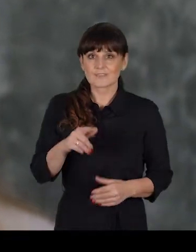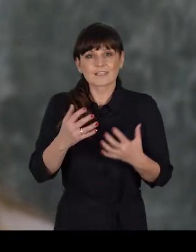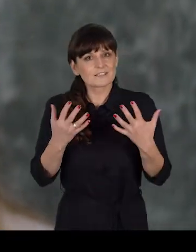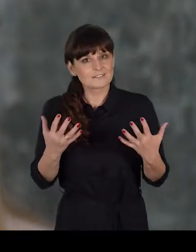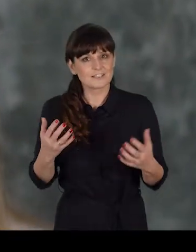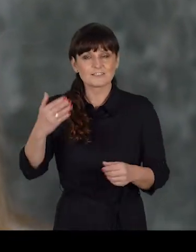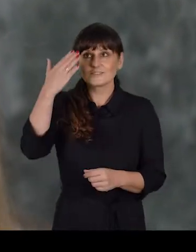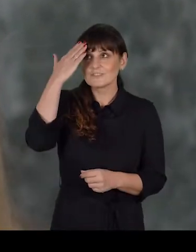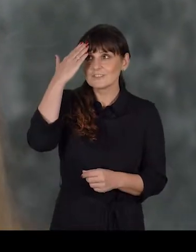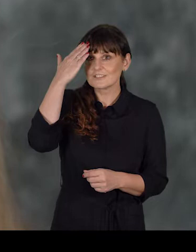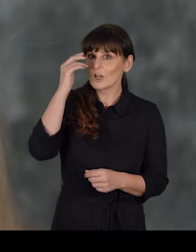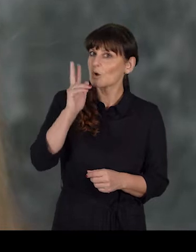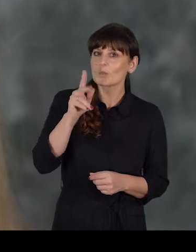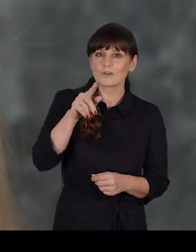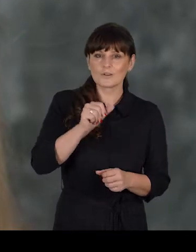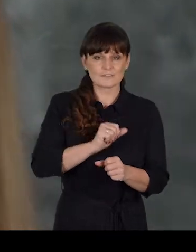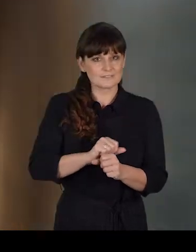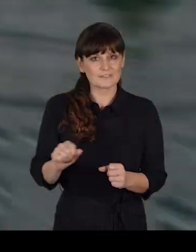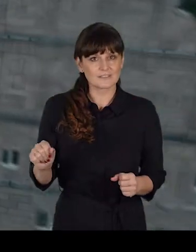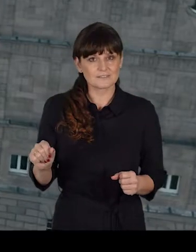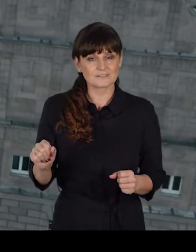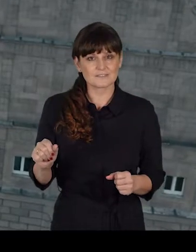chcesz wiedzieć, kim jesteś.